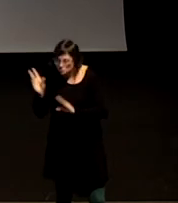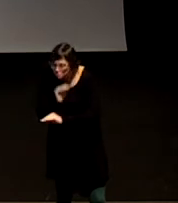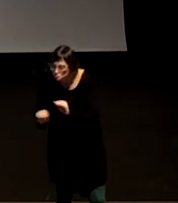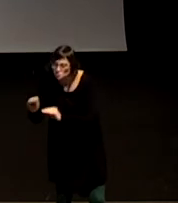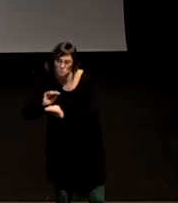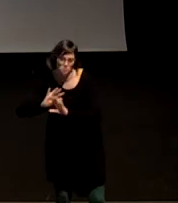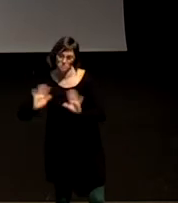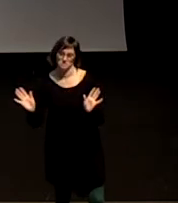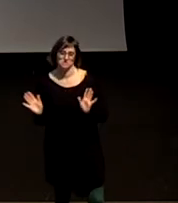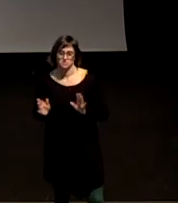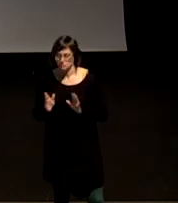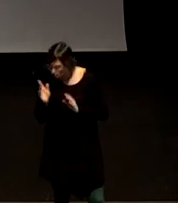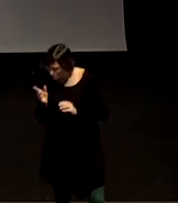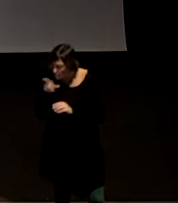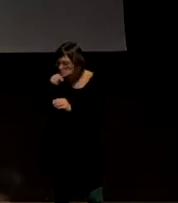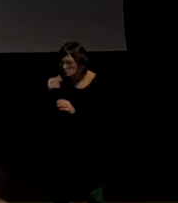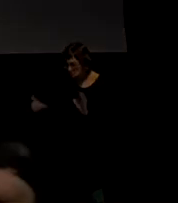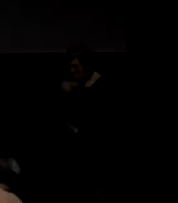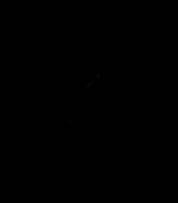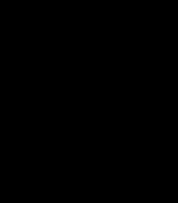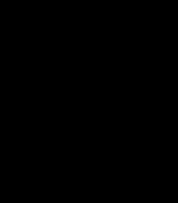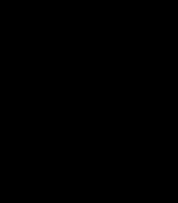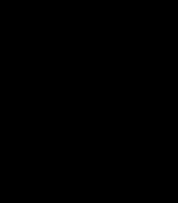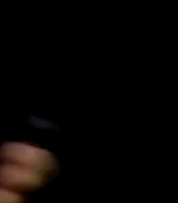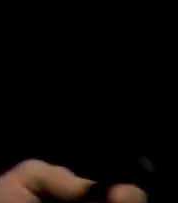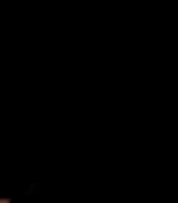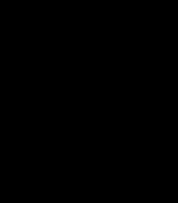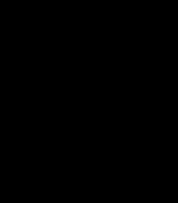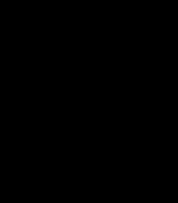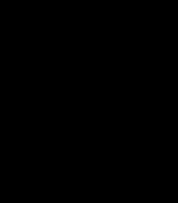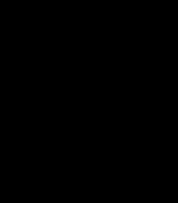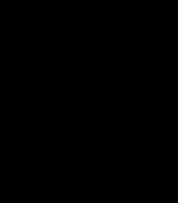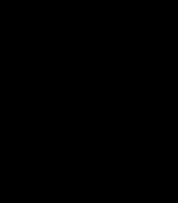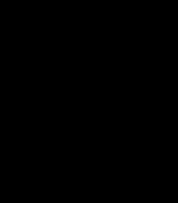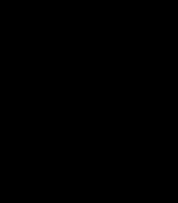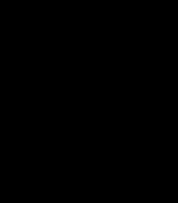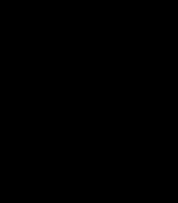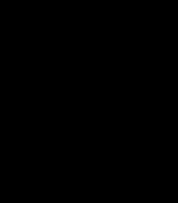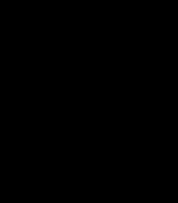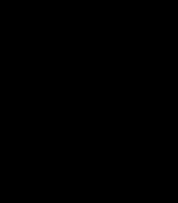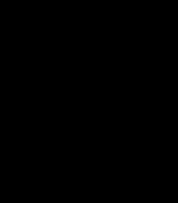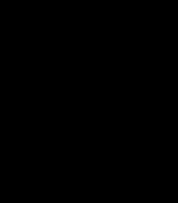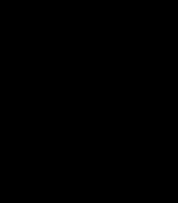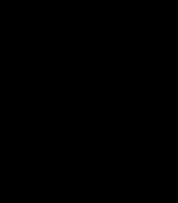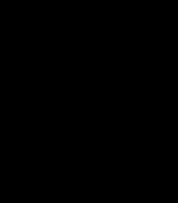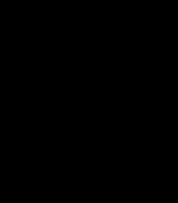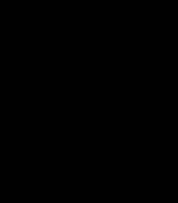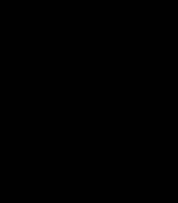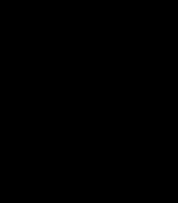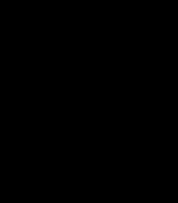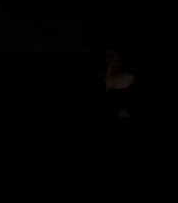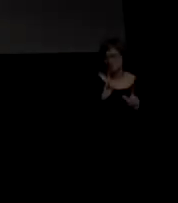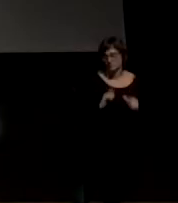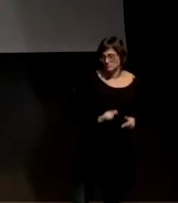soin pour retaper les oiseaux s'il ya des choses plus graves ça repart à l'école vétérinaire à toulouse